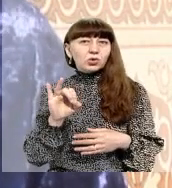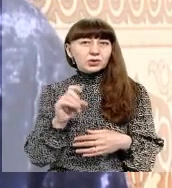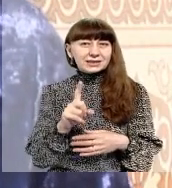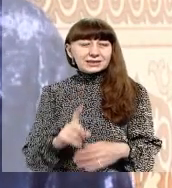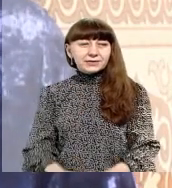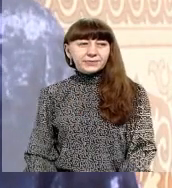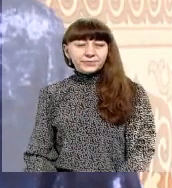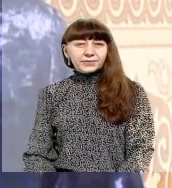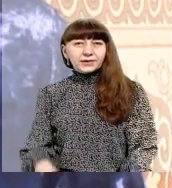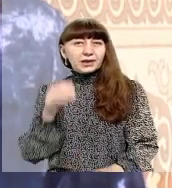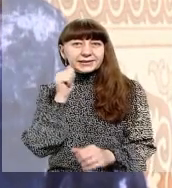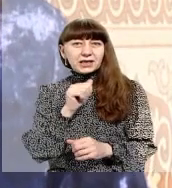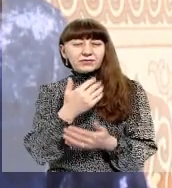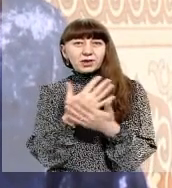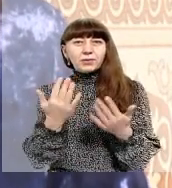Ертең Наурызды